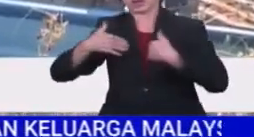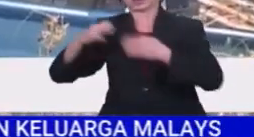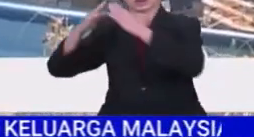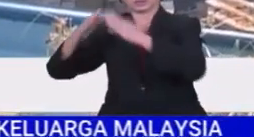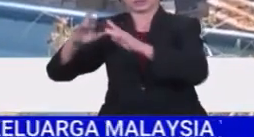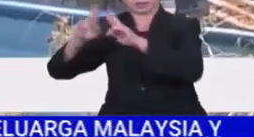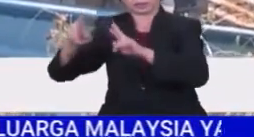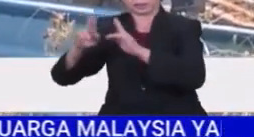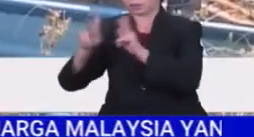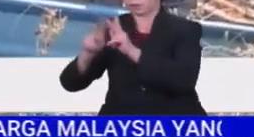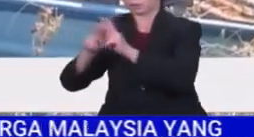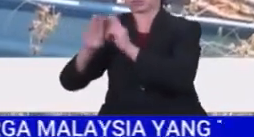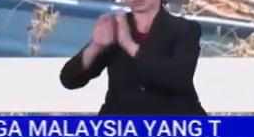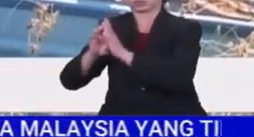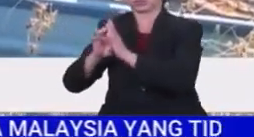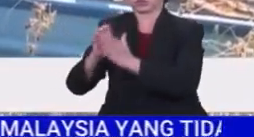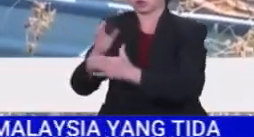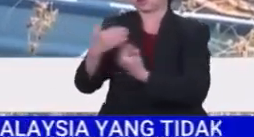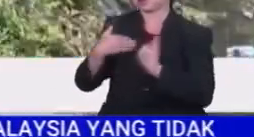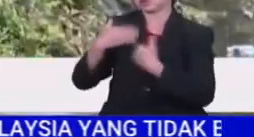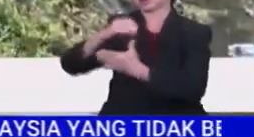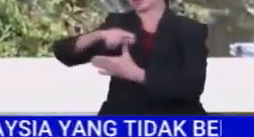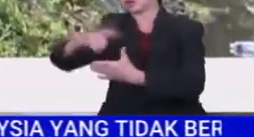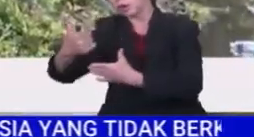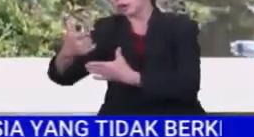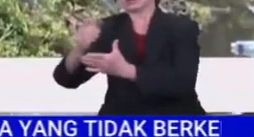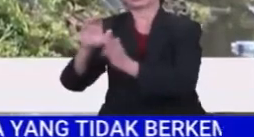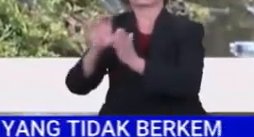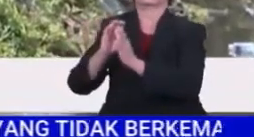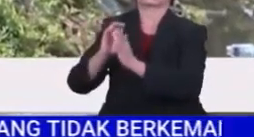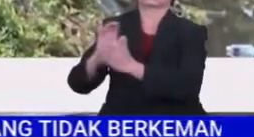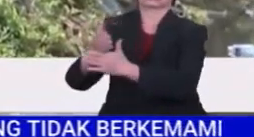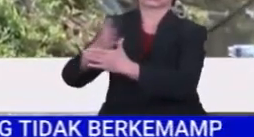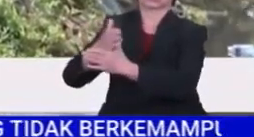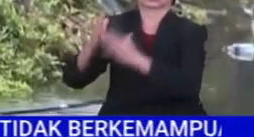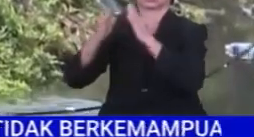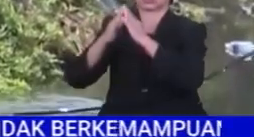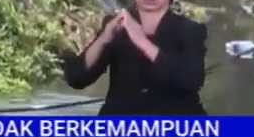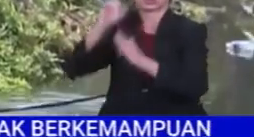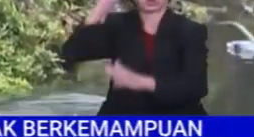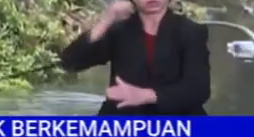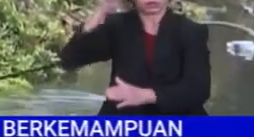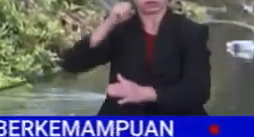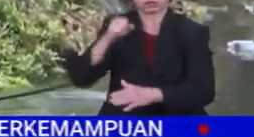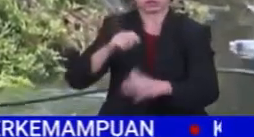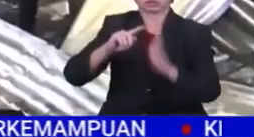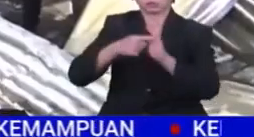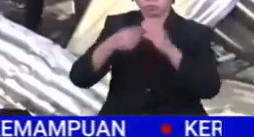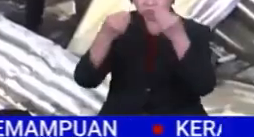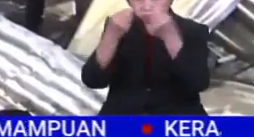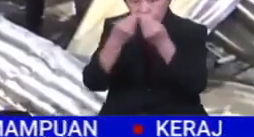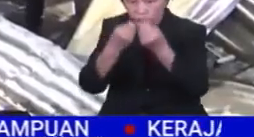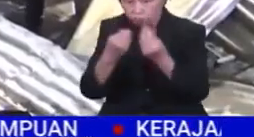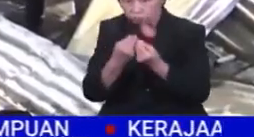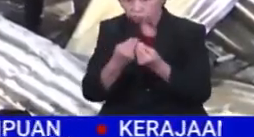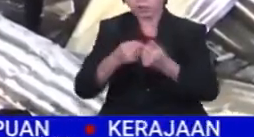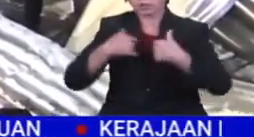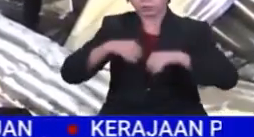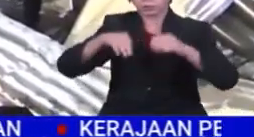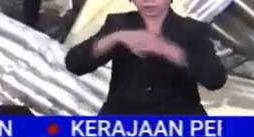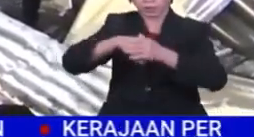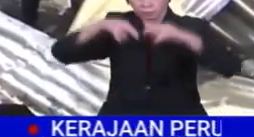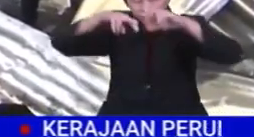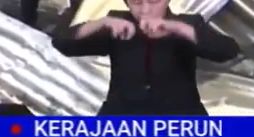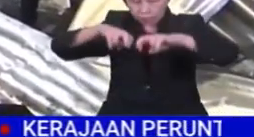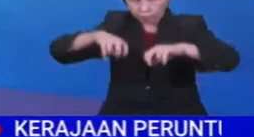Raya Kampung contoh paint menumpang dirumah keluarga terdekat Puncak serta kerugian akibat kebakaran berkenaan masih